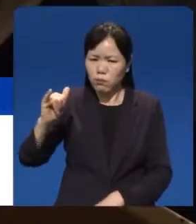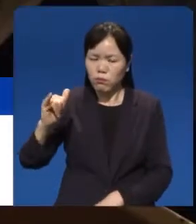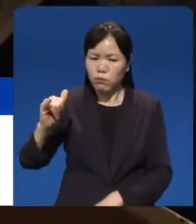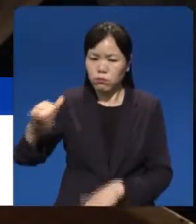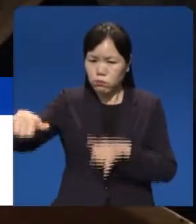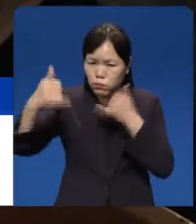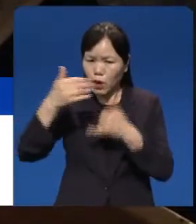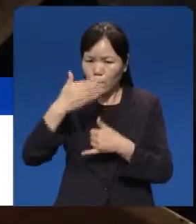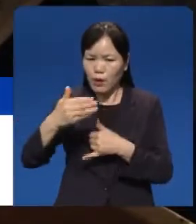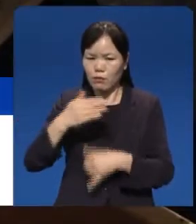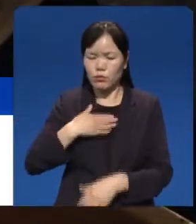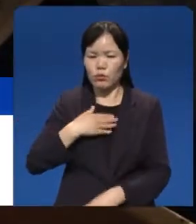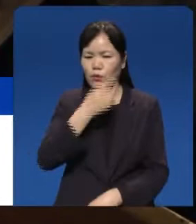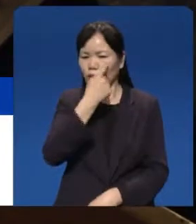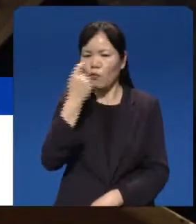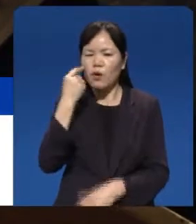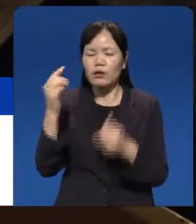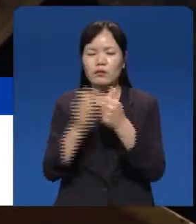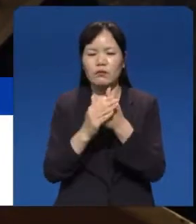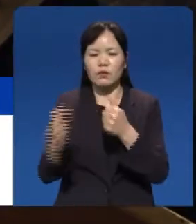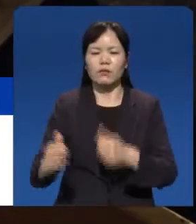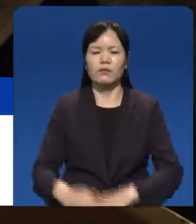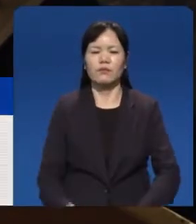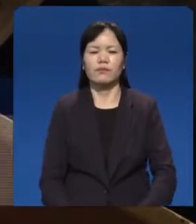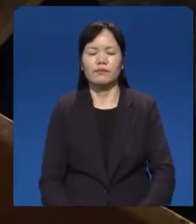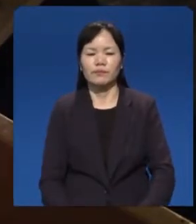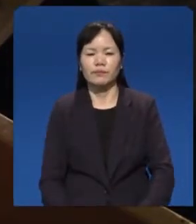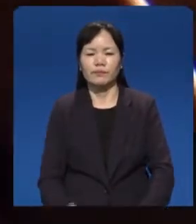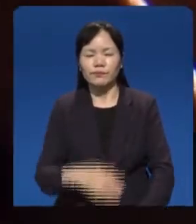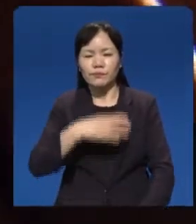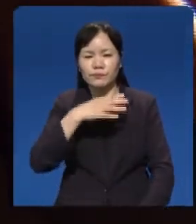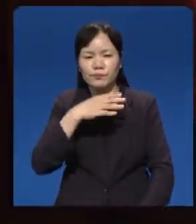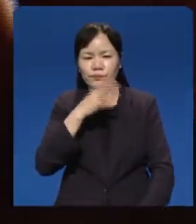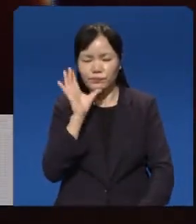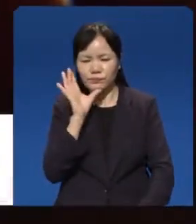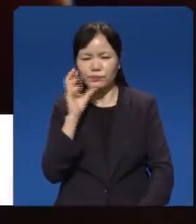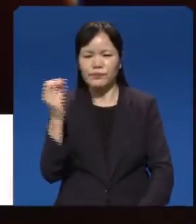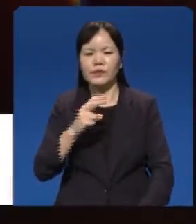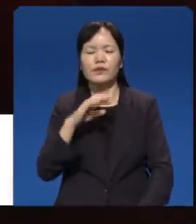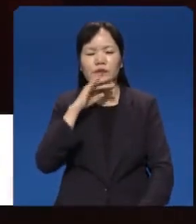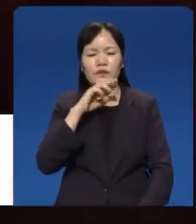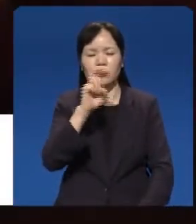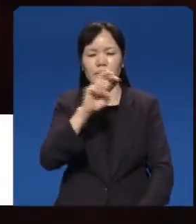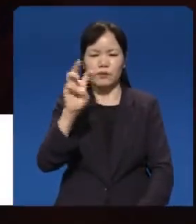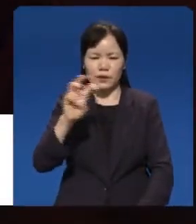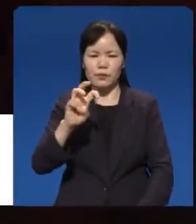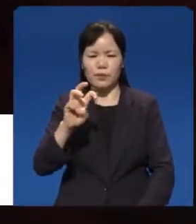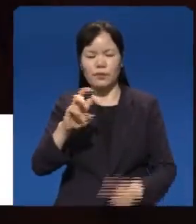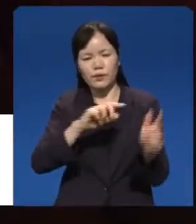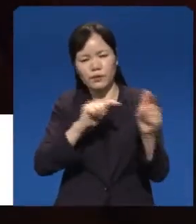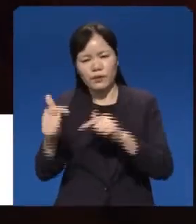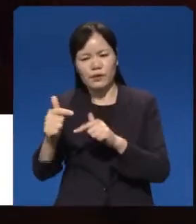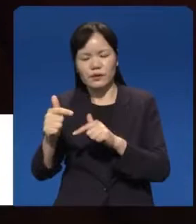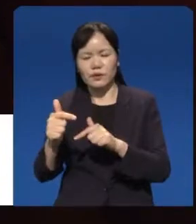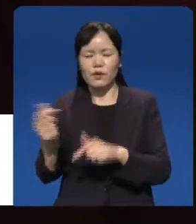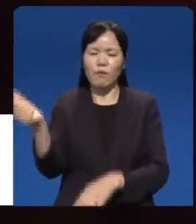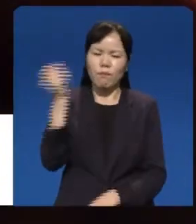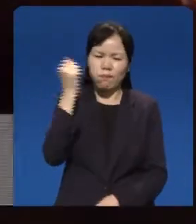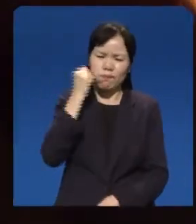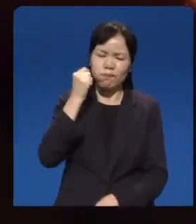어서 폭 와 아 나이드신 피해자 뿐 아니라 2030 mg 사제들 까지 당하는 이유